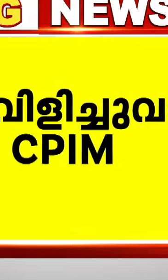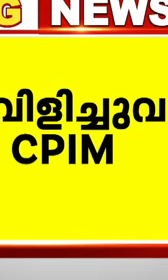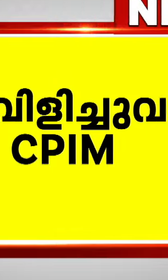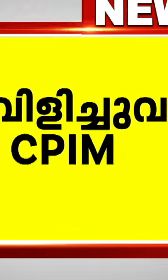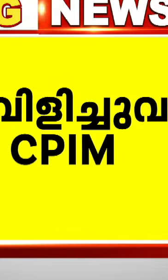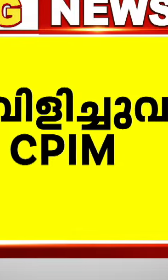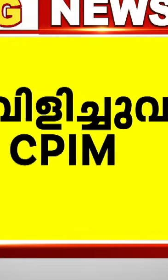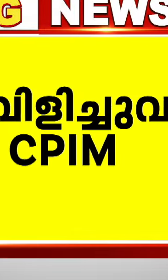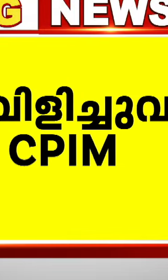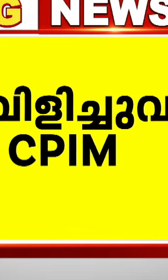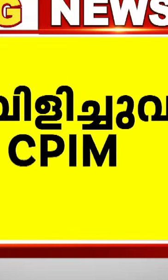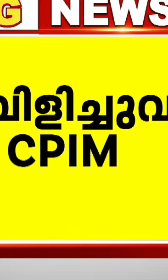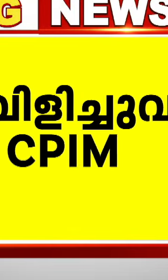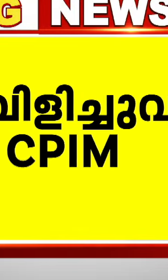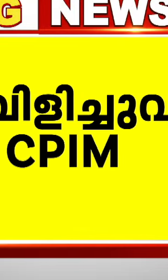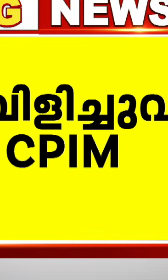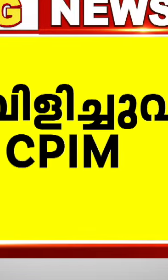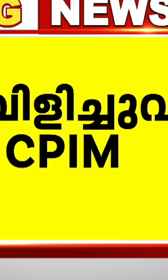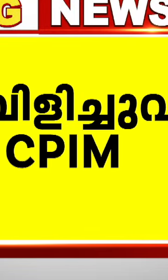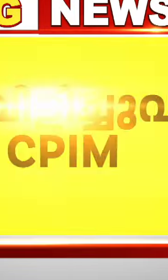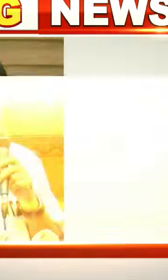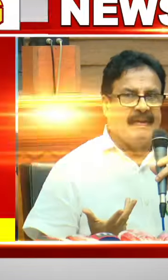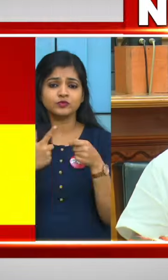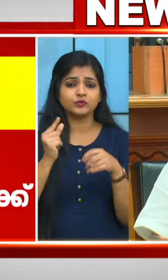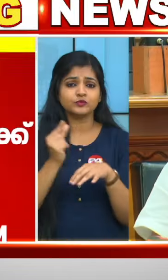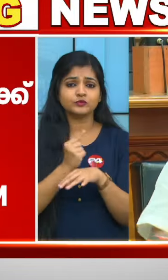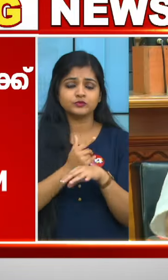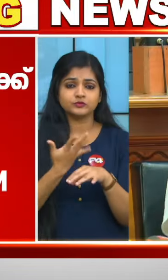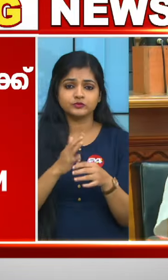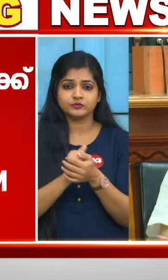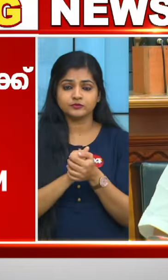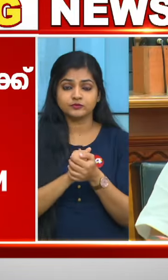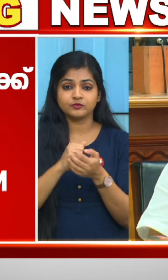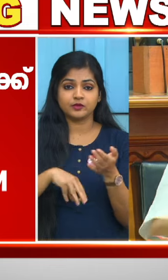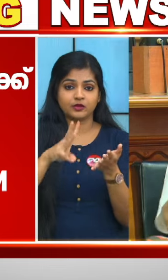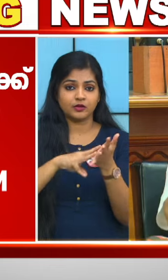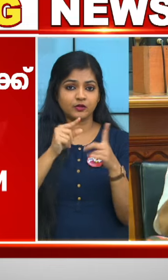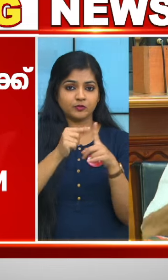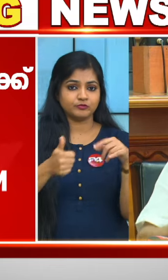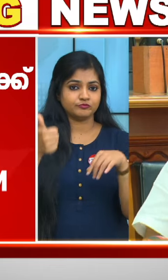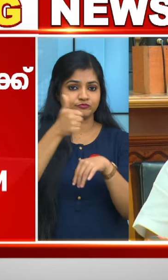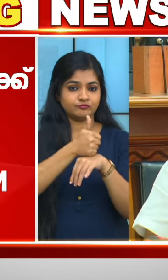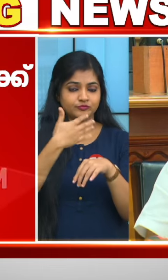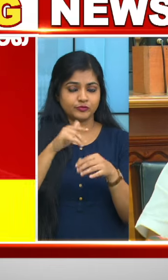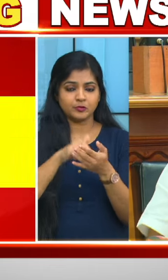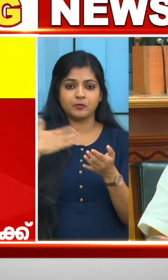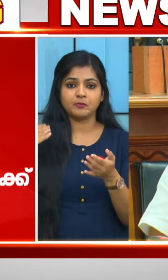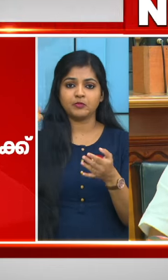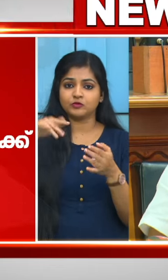പിന്നെ പ്രസക്തിയില്ലല്ലോ അതിനകത്ത്. എന്ത് പ്രസക്തിയല്ലേ? അതേ MP ആയി, മന്ത്രിയായി എന്ന് പറയുന്നു.